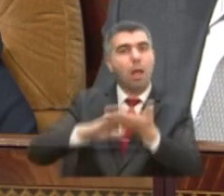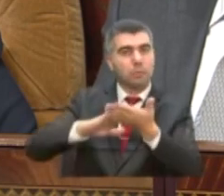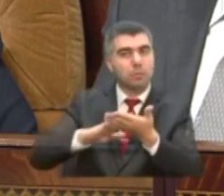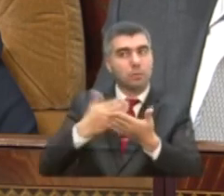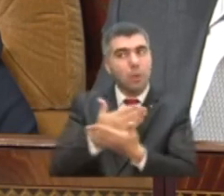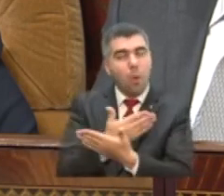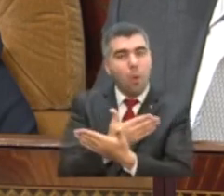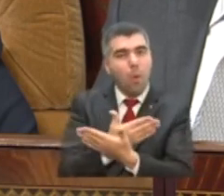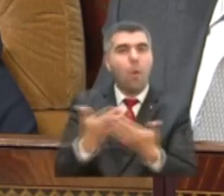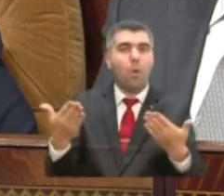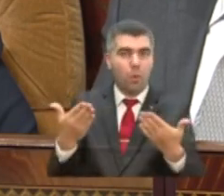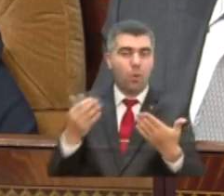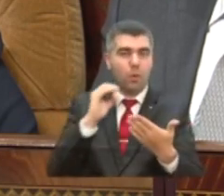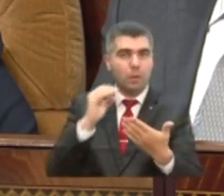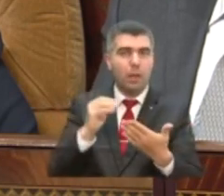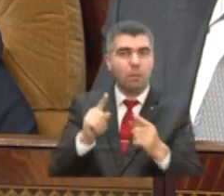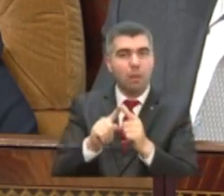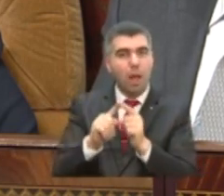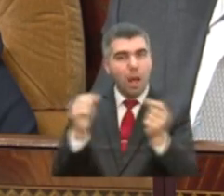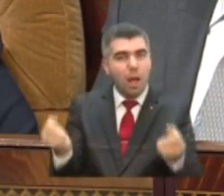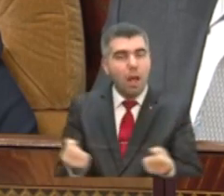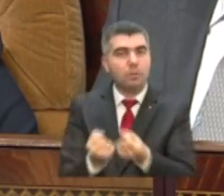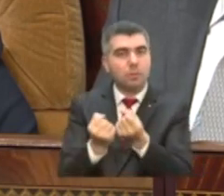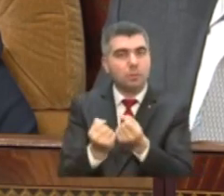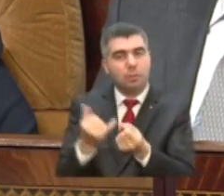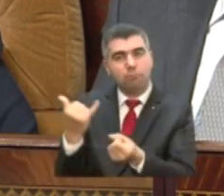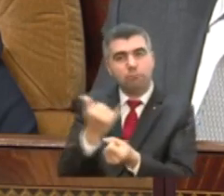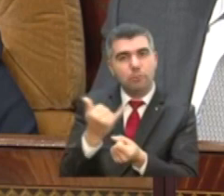يمكن أن يتحقق أي إقلاع اقتصادي